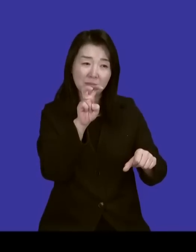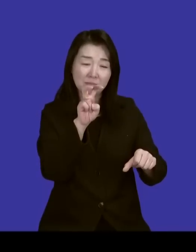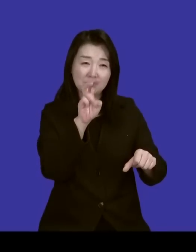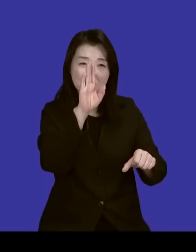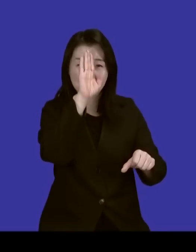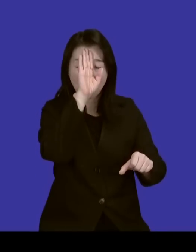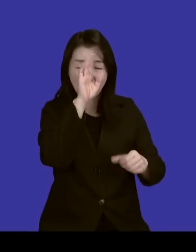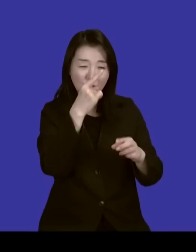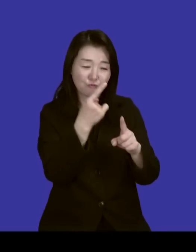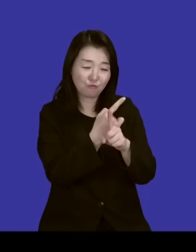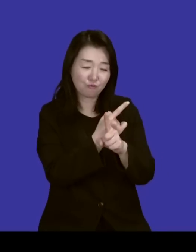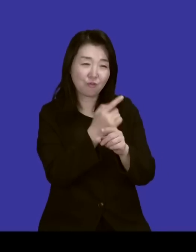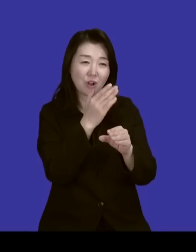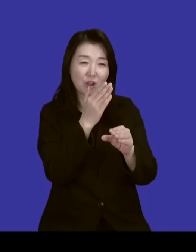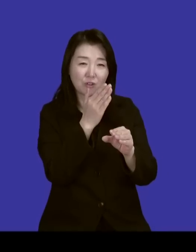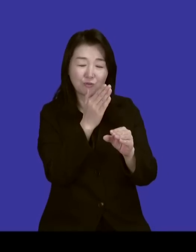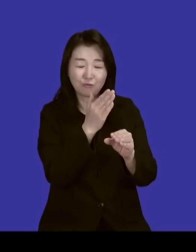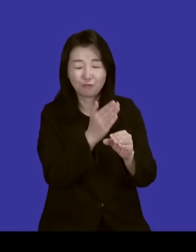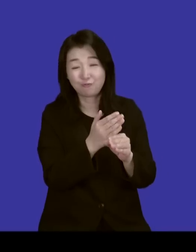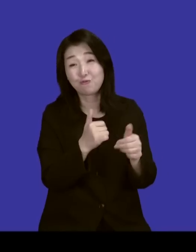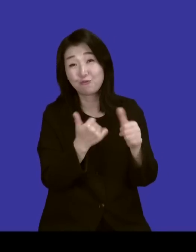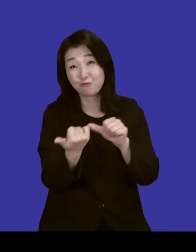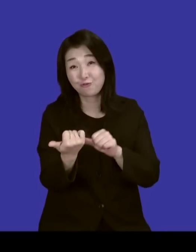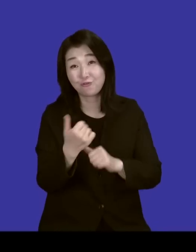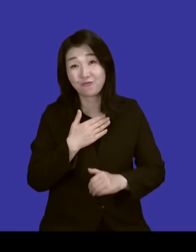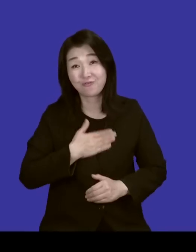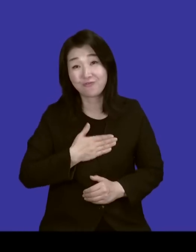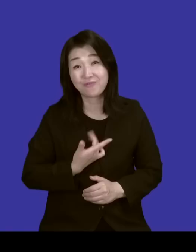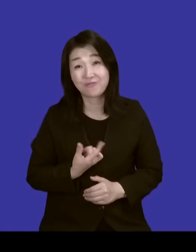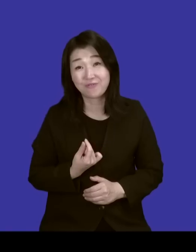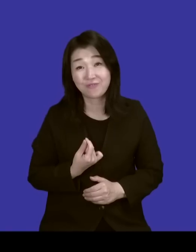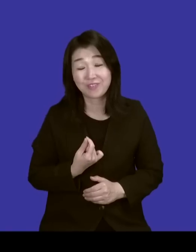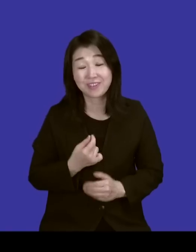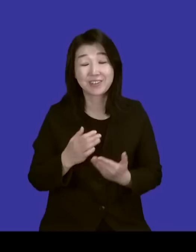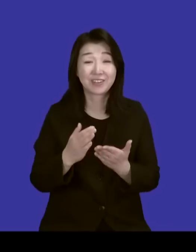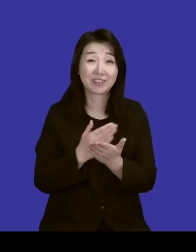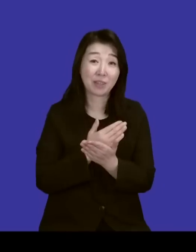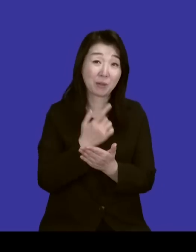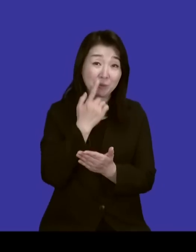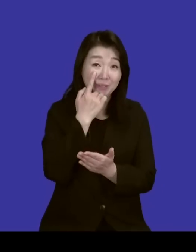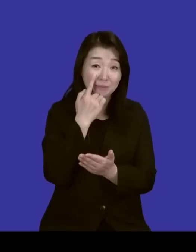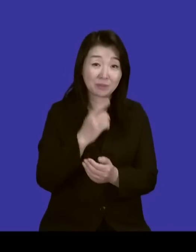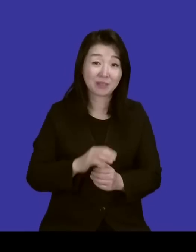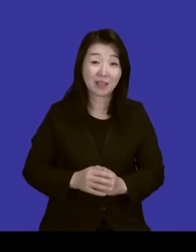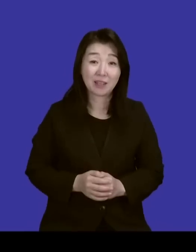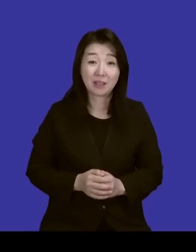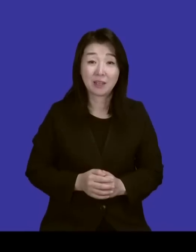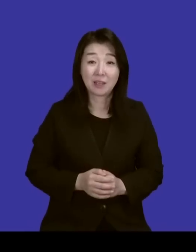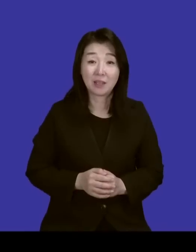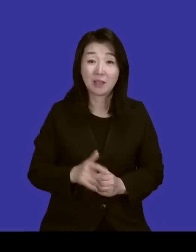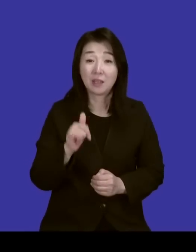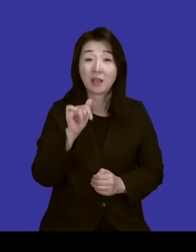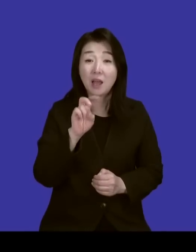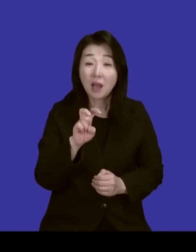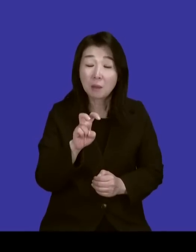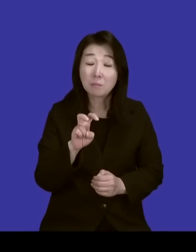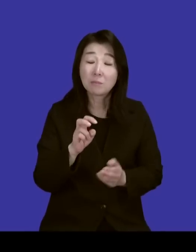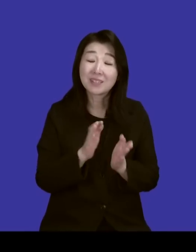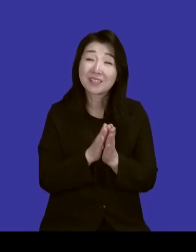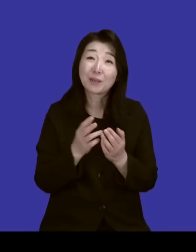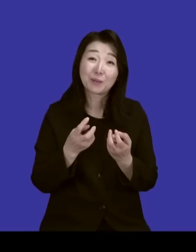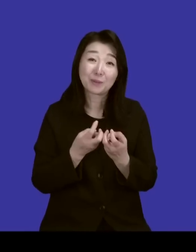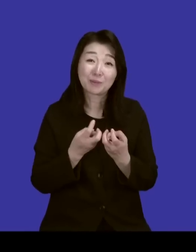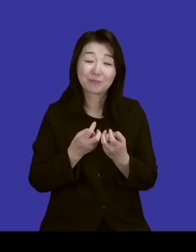들었는데 그때 얘기를 좀 나눠볼까 하는데요. 네. 예, 목사님 어떻게 시작이 됐죠?